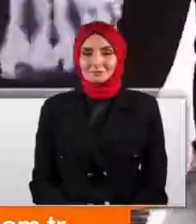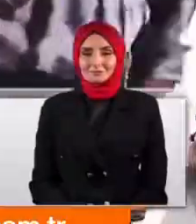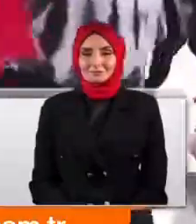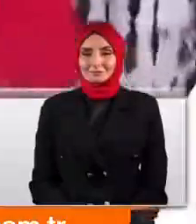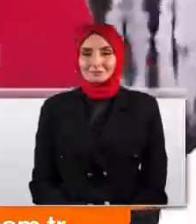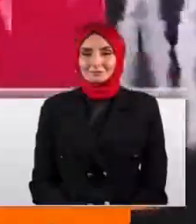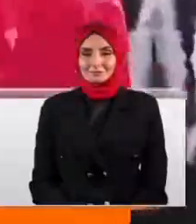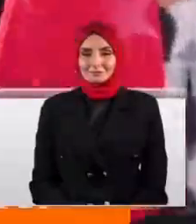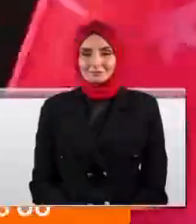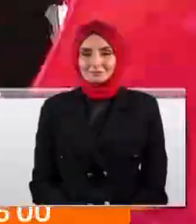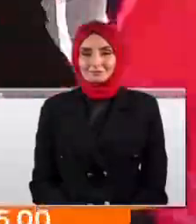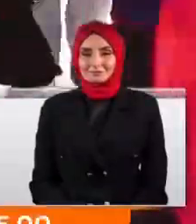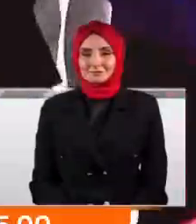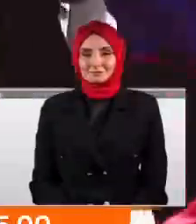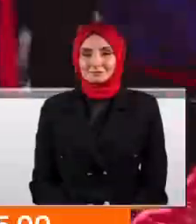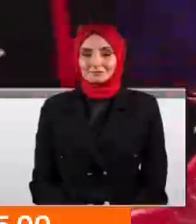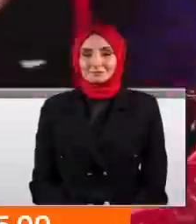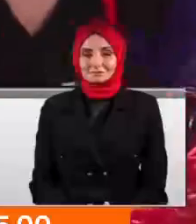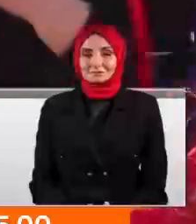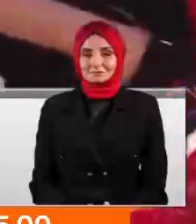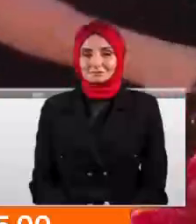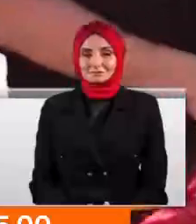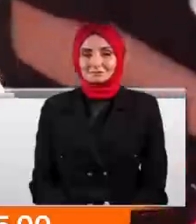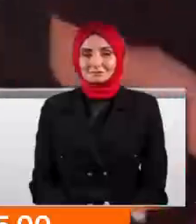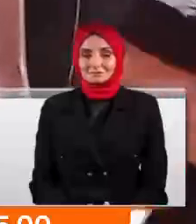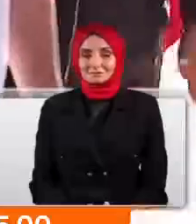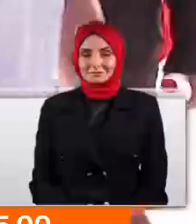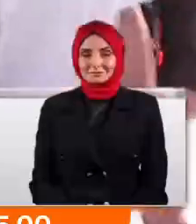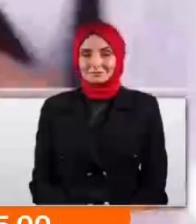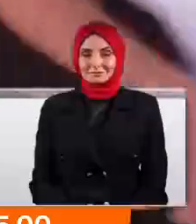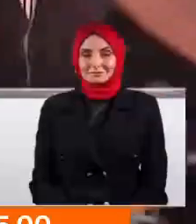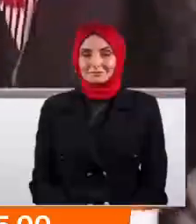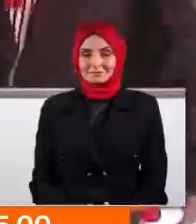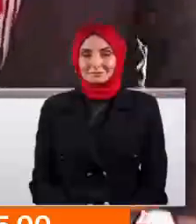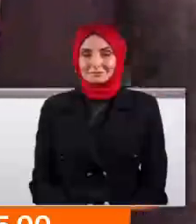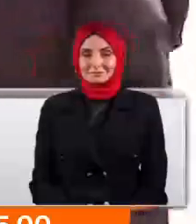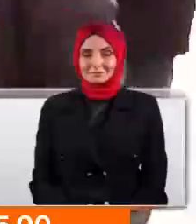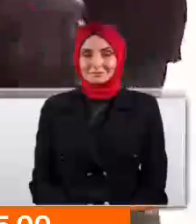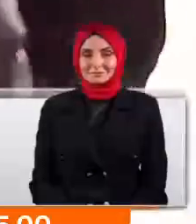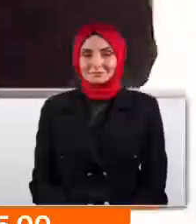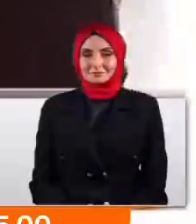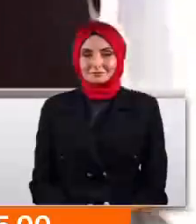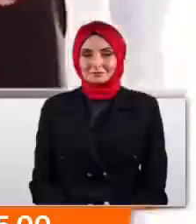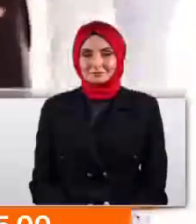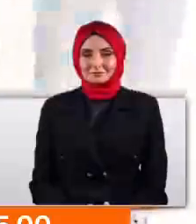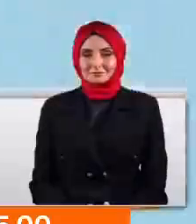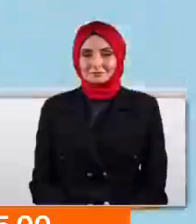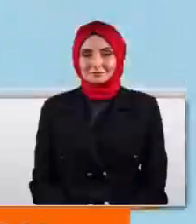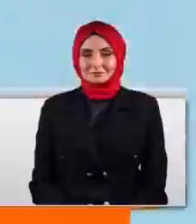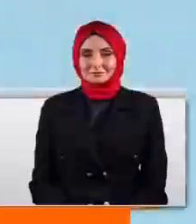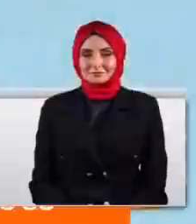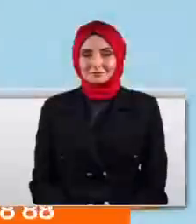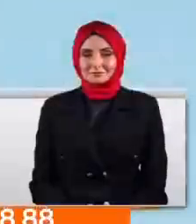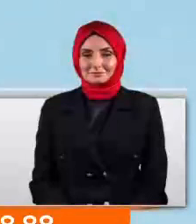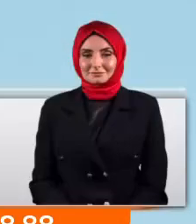ve insanca yaşayacağımız, hepimizin özgürce yaşayacağı, atamıza yaraşır bir yüzyıl olmasını diliyorum.